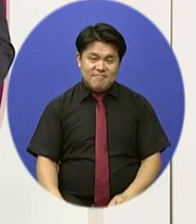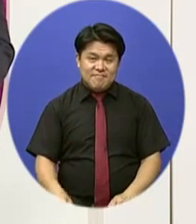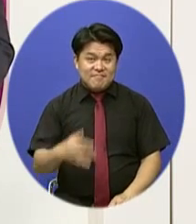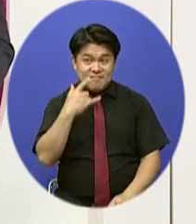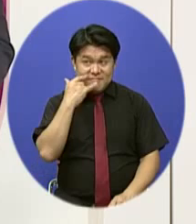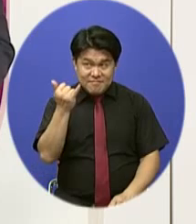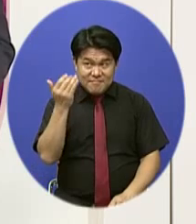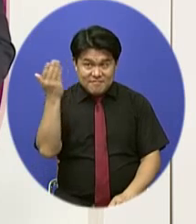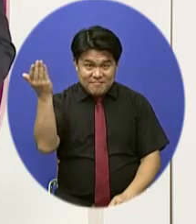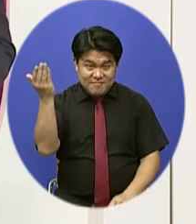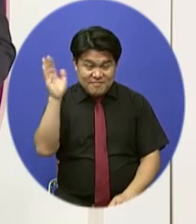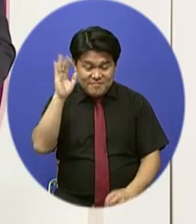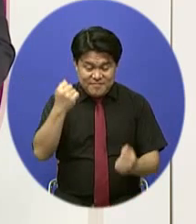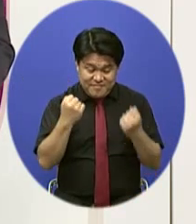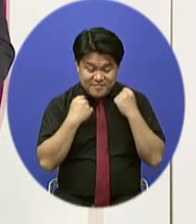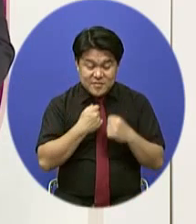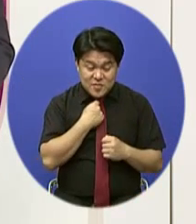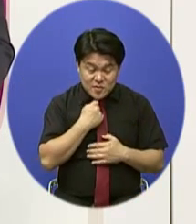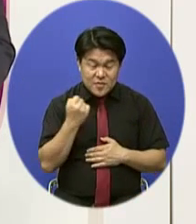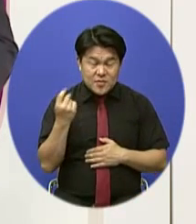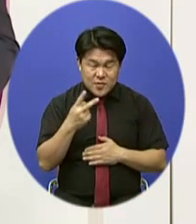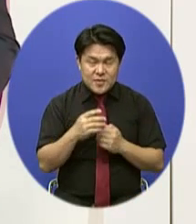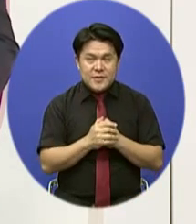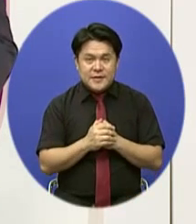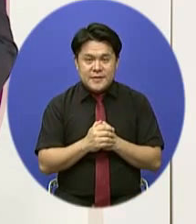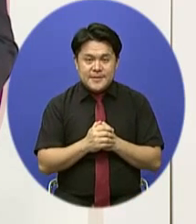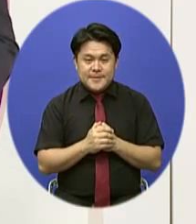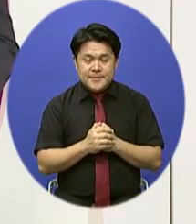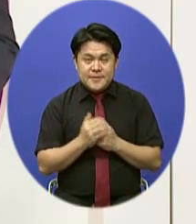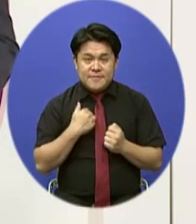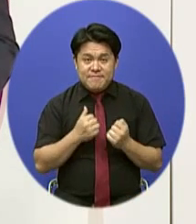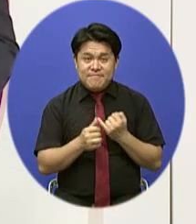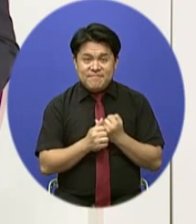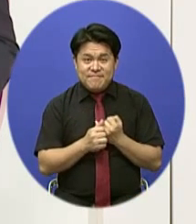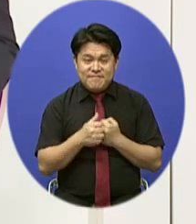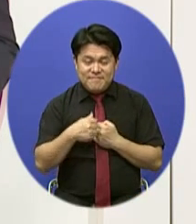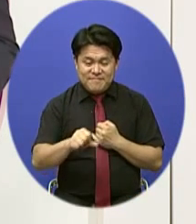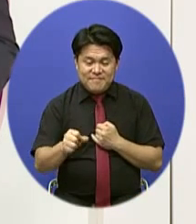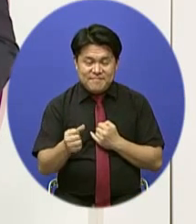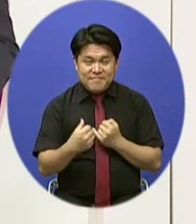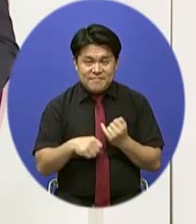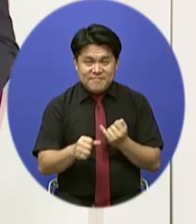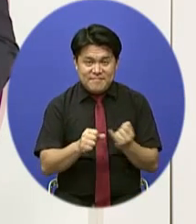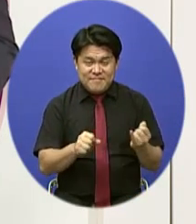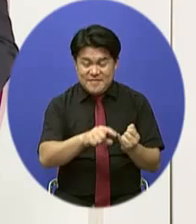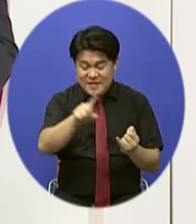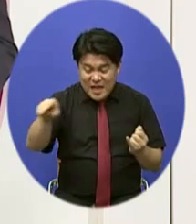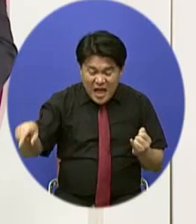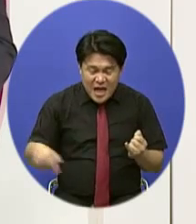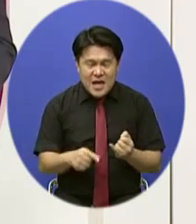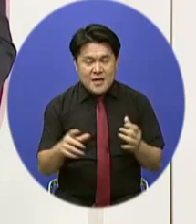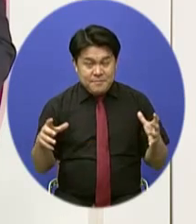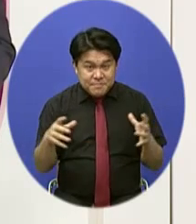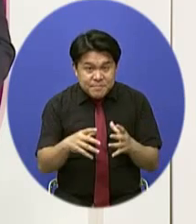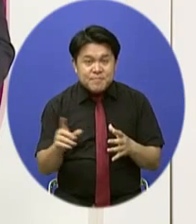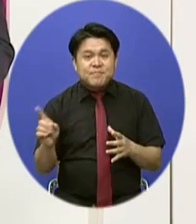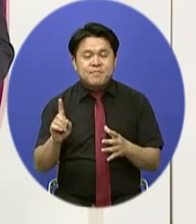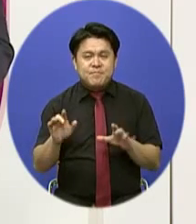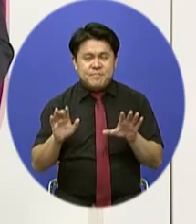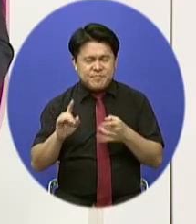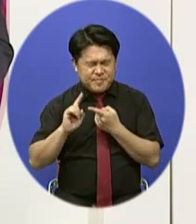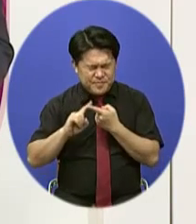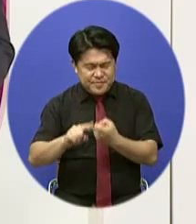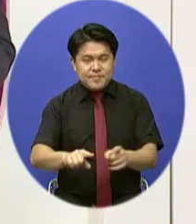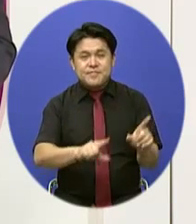부모님 앞으로 건강하시면 좋겠고요. 네. 또 뭐 우리 뭐 우리 아들하고요 뭐 다 그냥 이래 앞으로 그러니까 지금같이